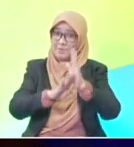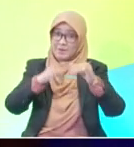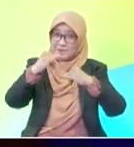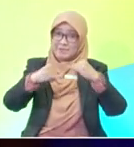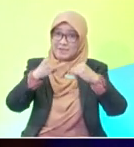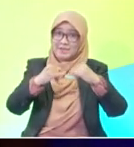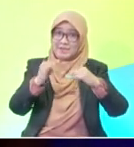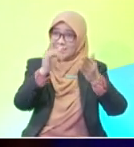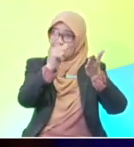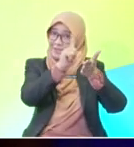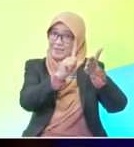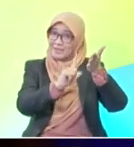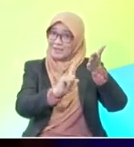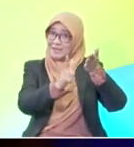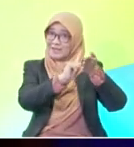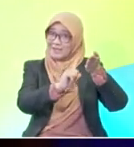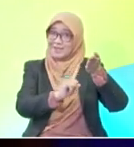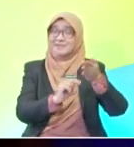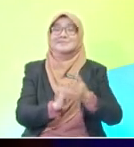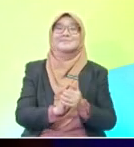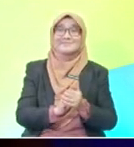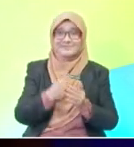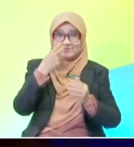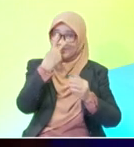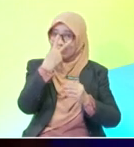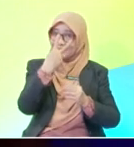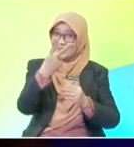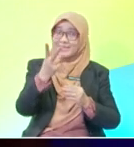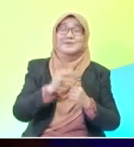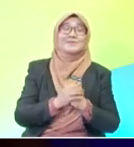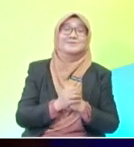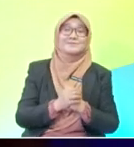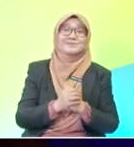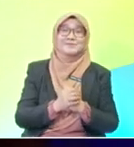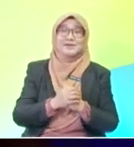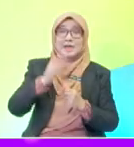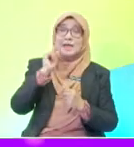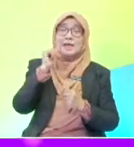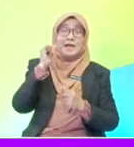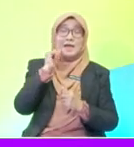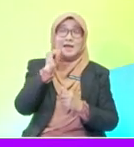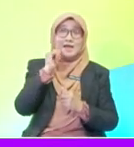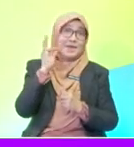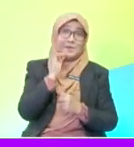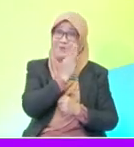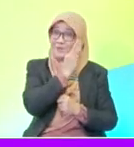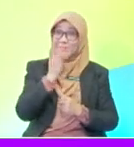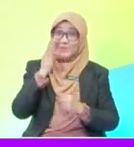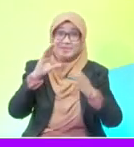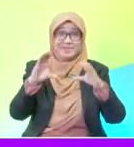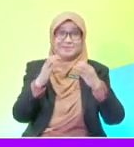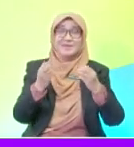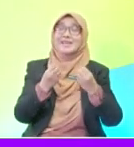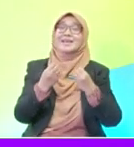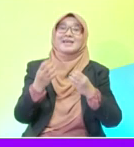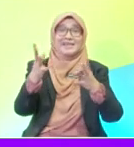sikit? Ini dia, kawan-kawan. Nampak ya, tak hasil lakaran? Kita nampak hasil. Jadi, cikgu nak bagi bintang lah dekat Abang Fizi ni. Berapa bintang? Berapa bintang, Cikgu?